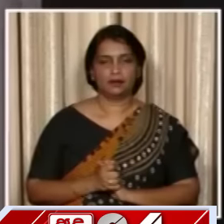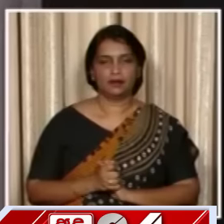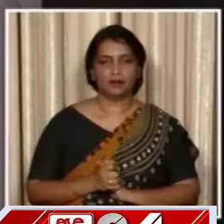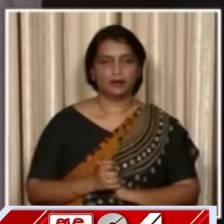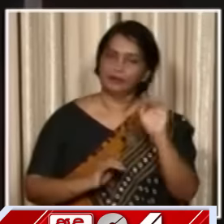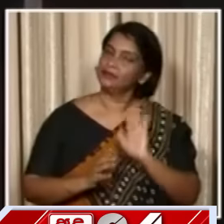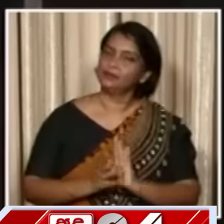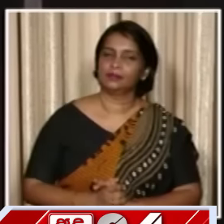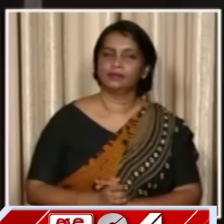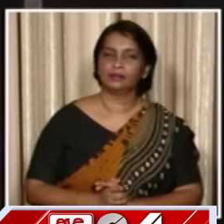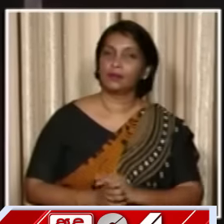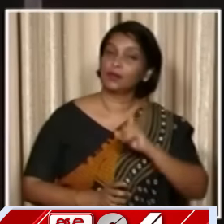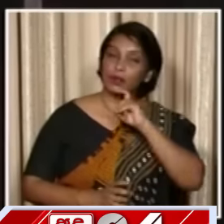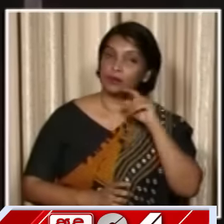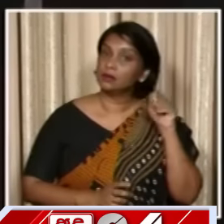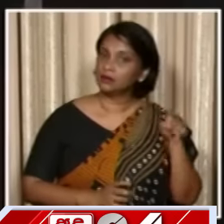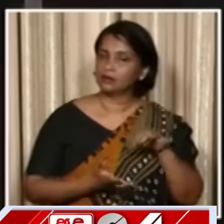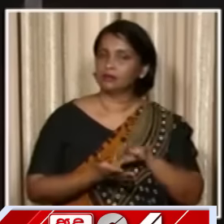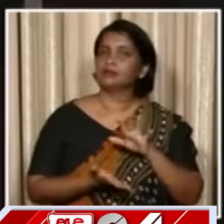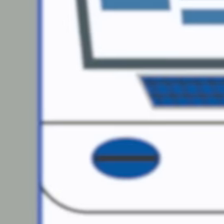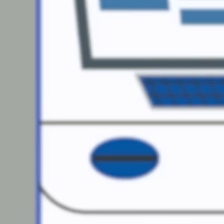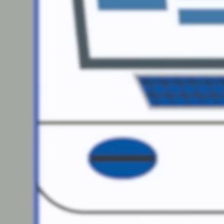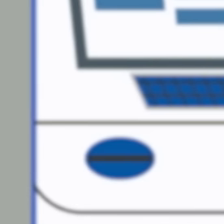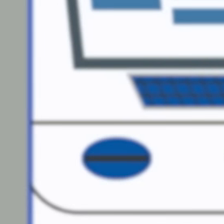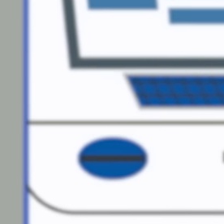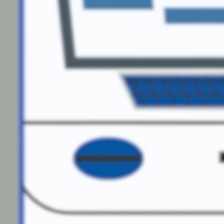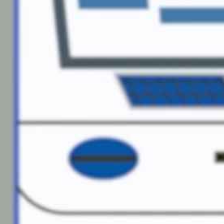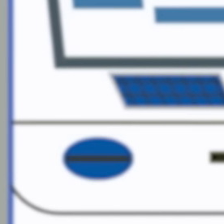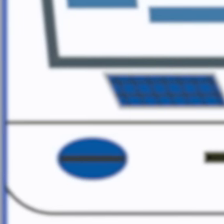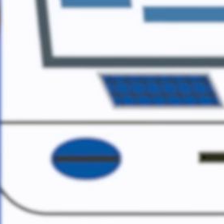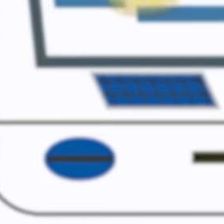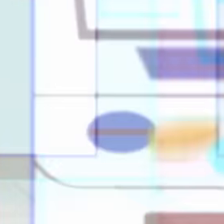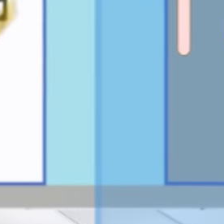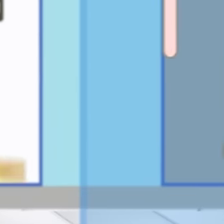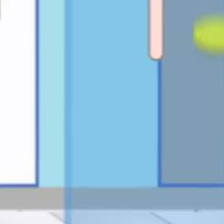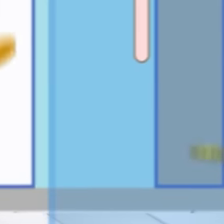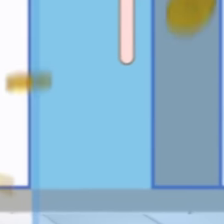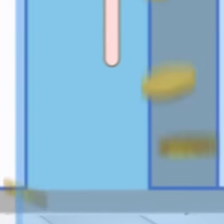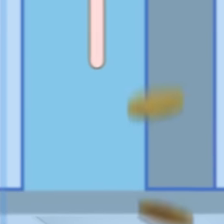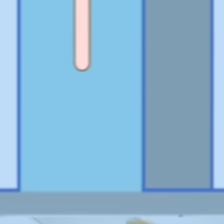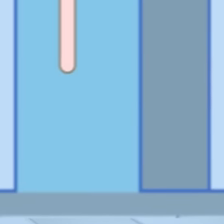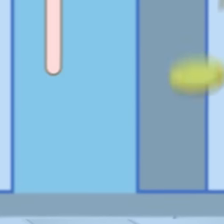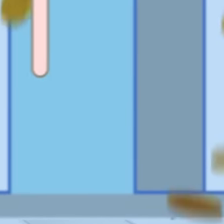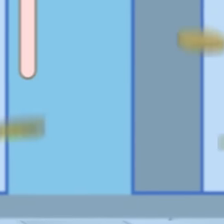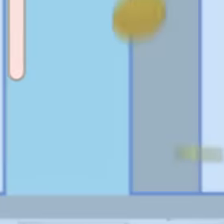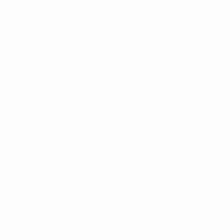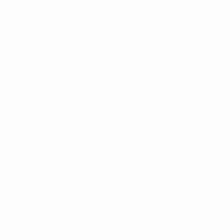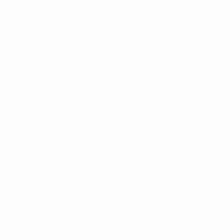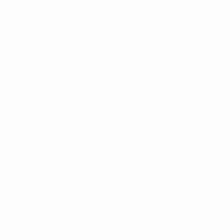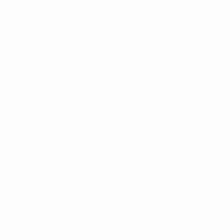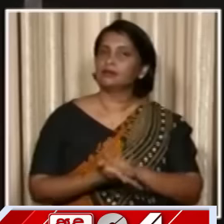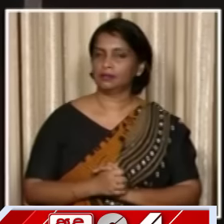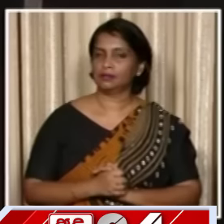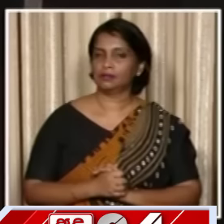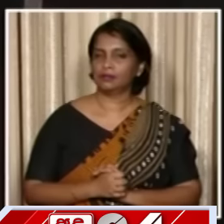දැන් මොහොතකට පෙර ශ්‍රේෂ්ඨාධිකරණයේ තීන්දුවක් අරගෙන තිබෙනවා. ලේසි ඕනෑම ATM එකකට යන්න. රන් කාසි දිනා ගන්න.